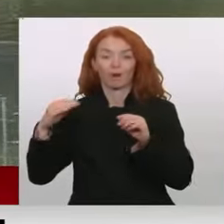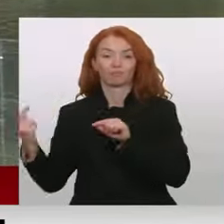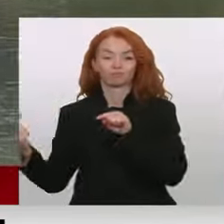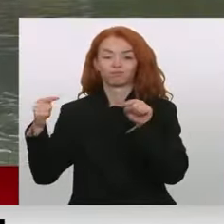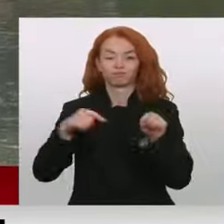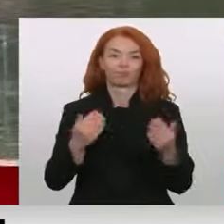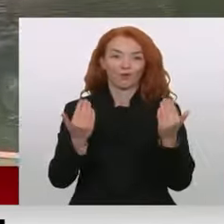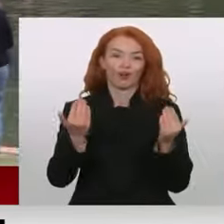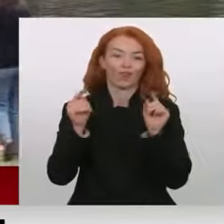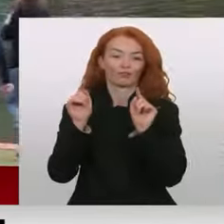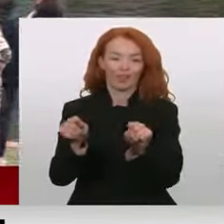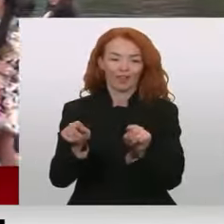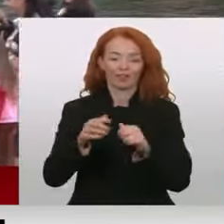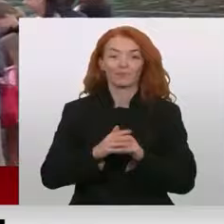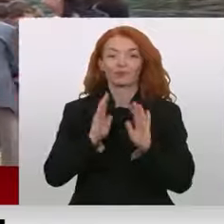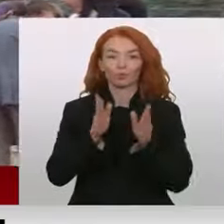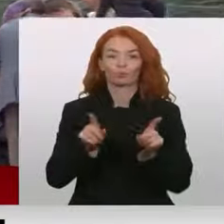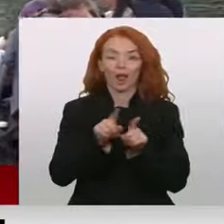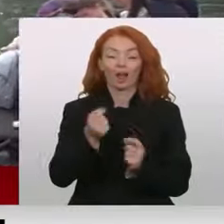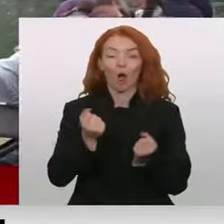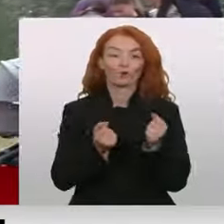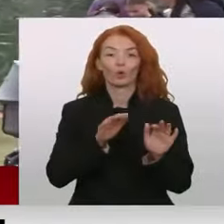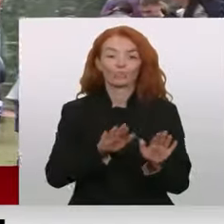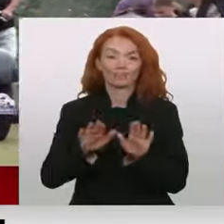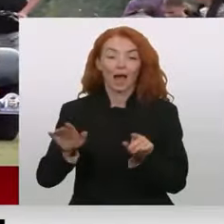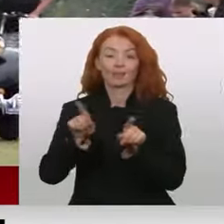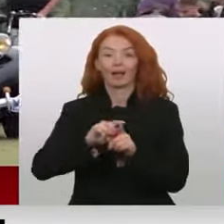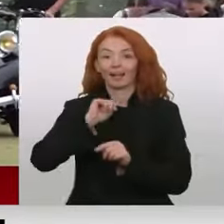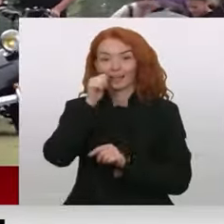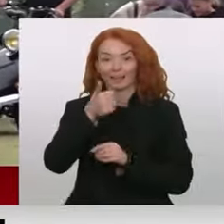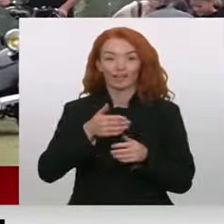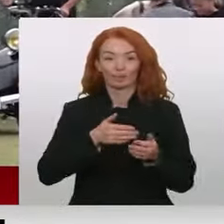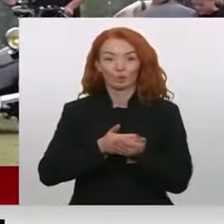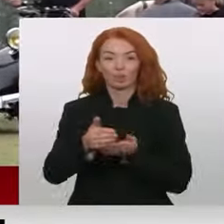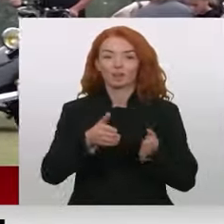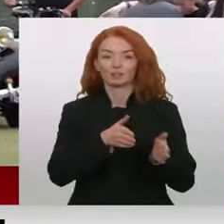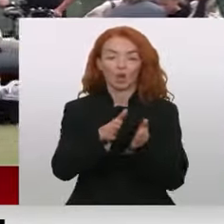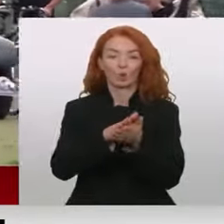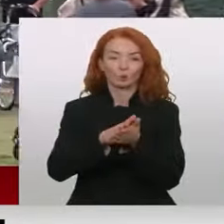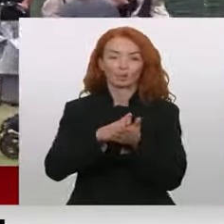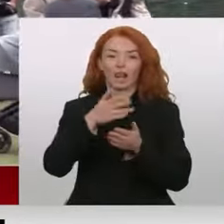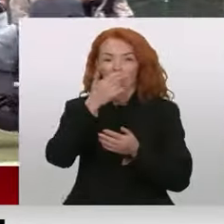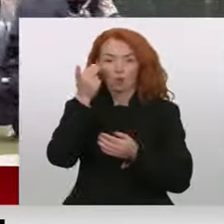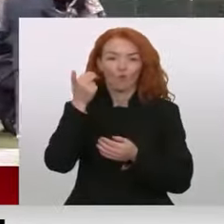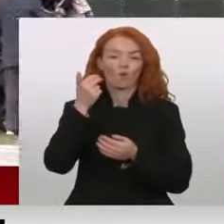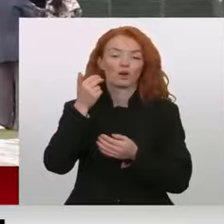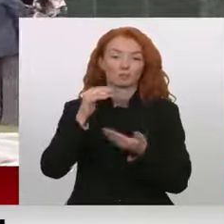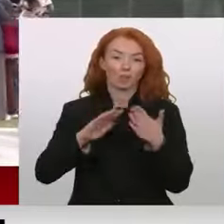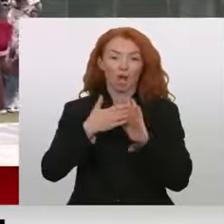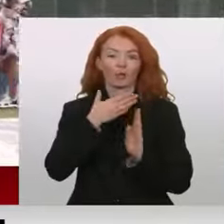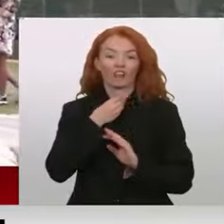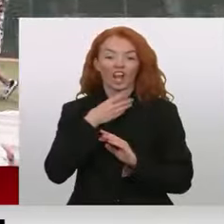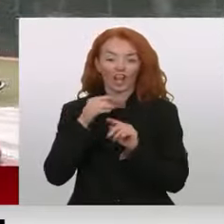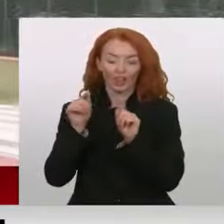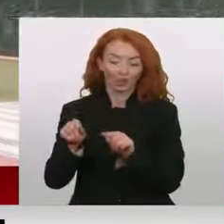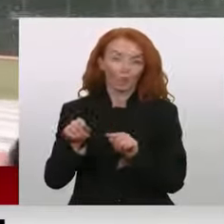šeit, kur arī būs auto izstāde, viņi arī vēl rītā turpinās ceļu uz Lietuvas galvas pilsētu. Un jāsaka, šodien